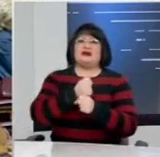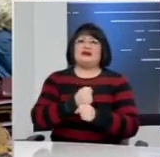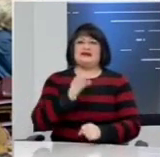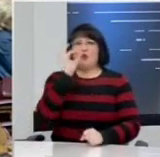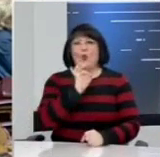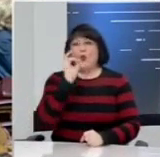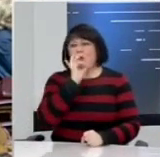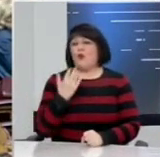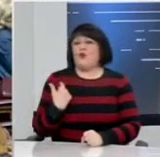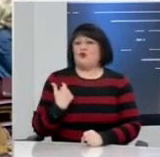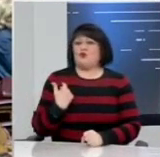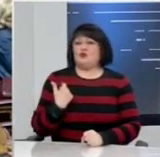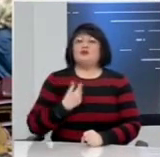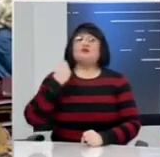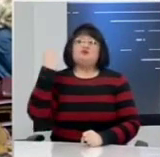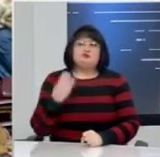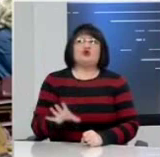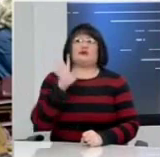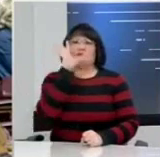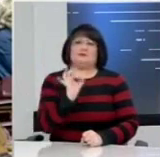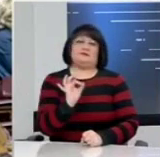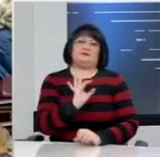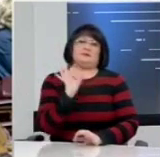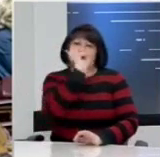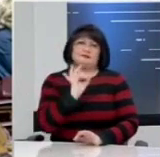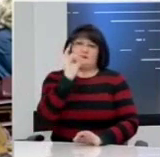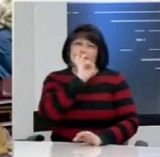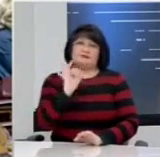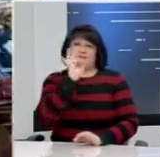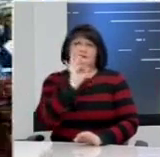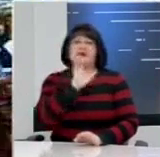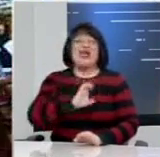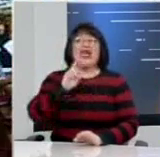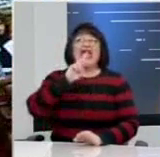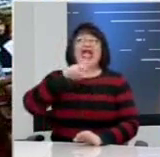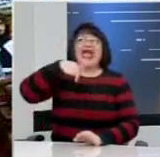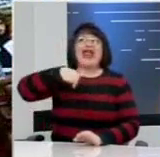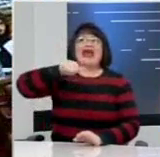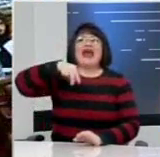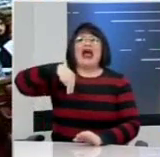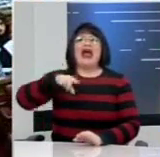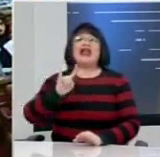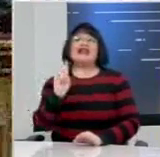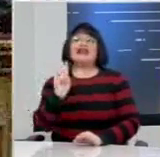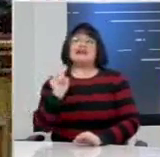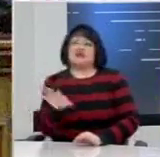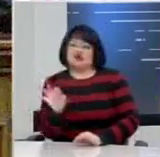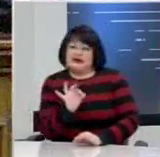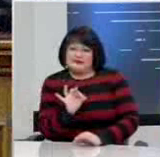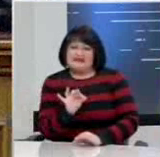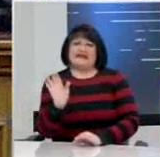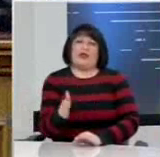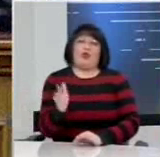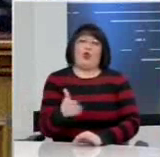Οκτώβρης, ήταν ο χειρότερος Οκτώβρης σύμφωνα με τα στοιχεία της Εργάνης, στο ισοζύγιο προσλήψεων απολύσεων,